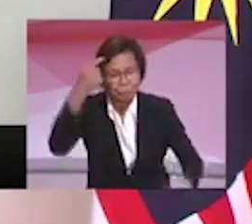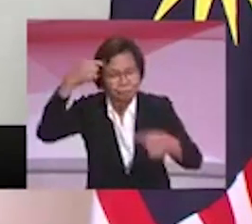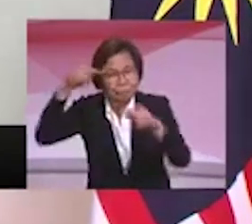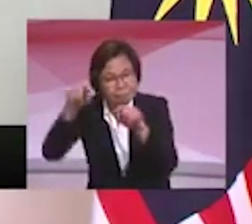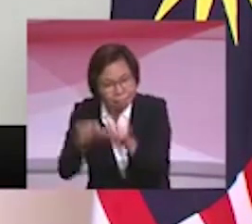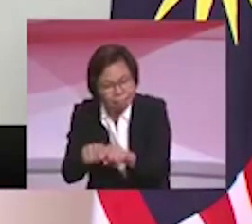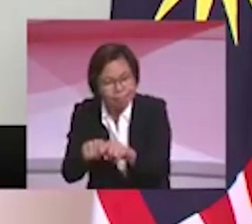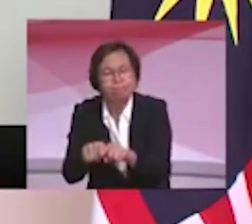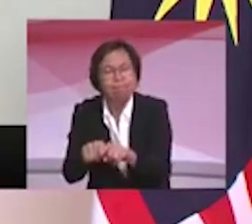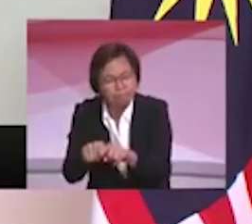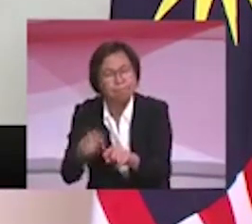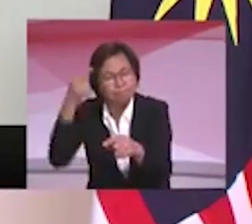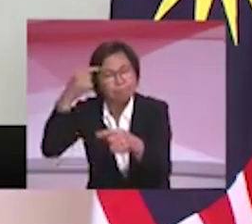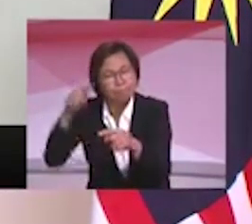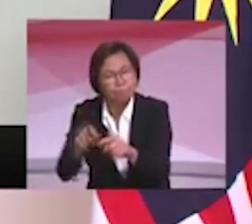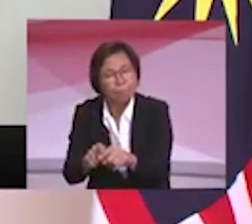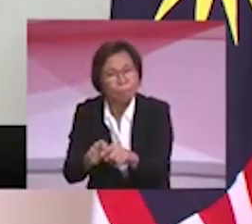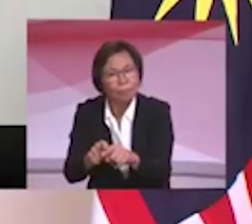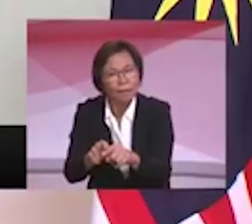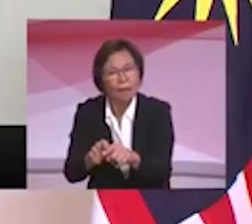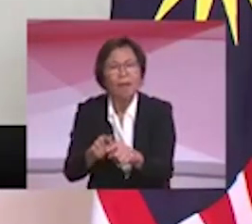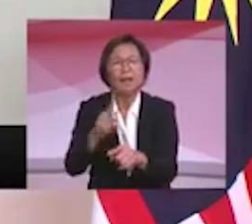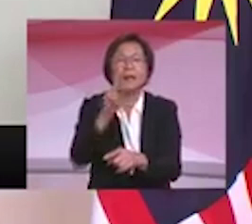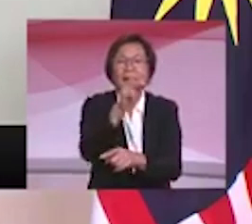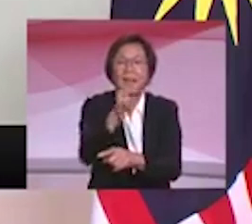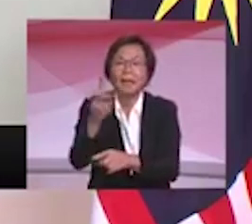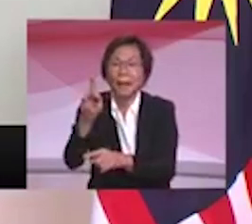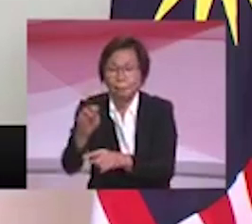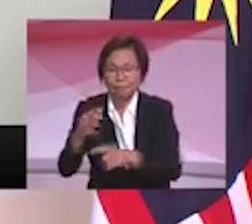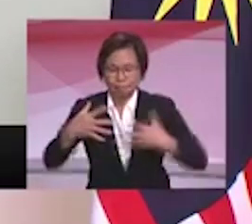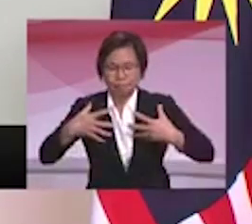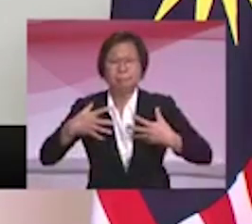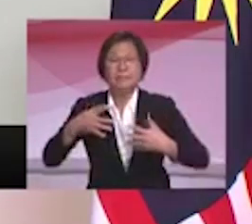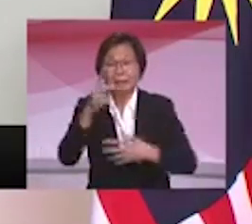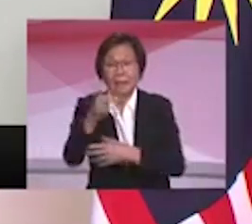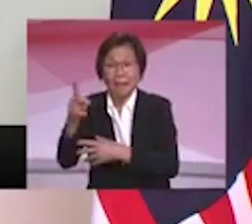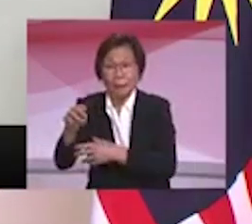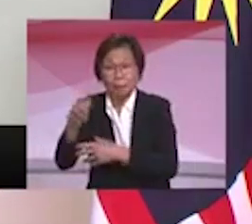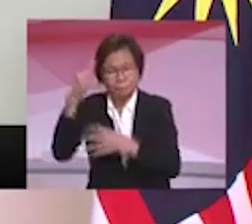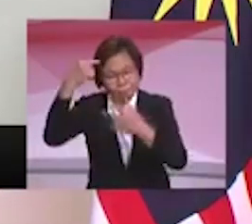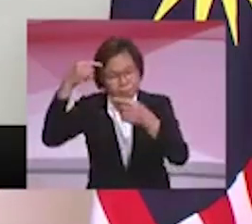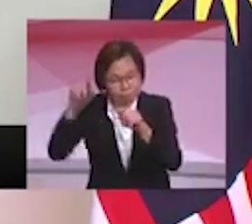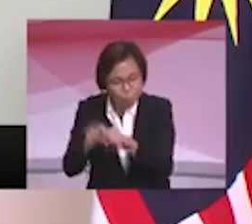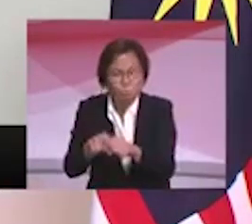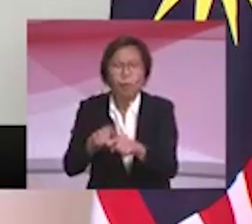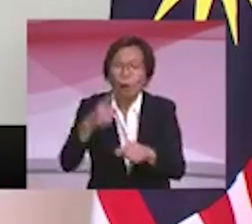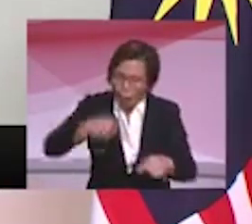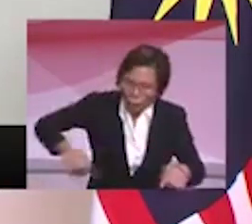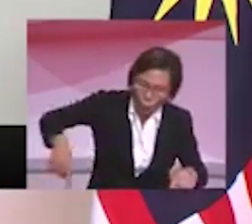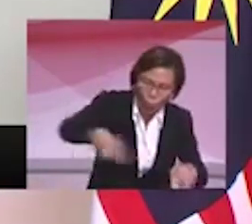dipersetujui oleh Kementerian Kesihatan Malaysia, maka mesyuarat telah